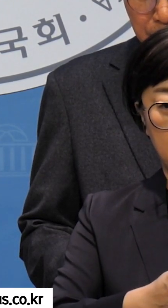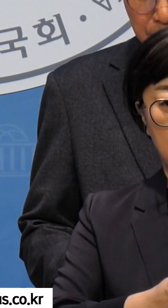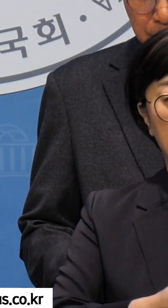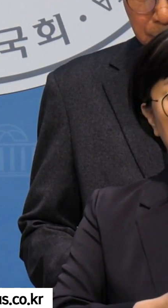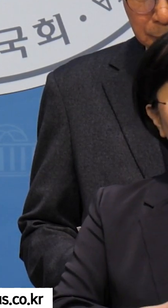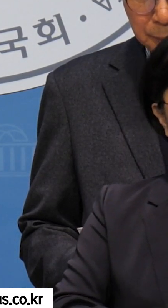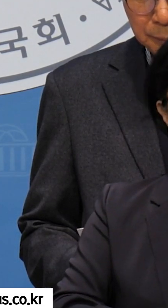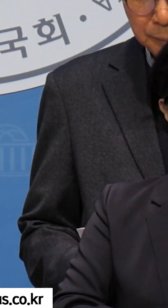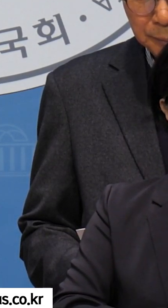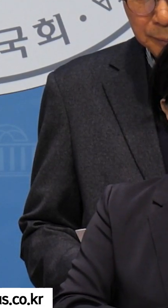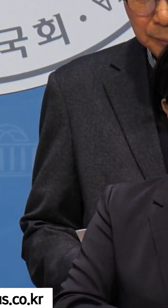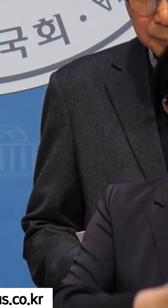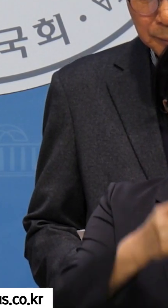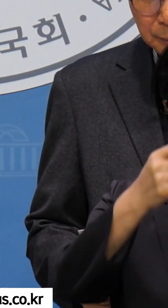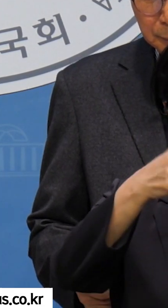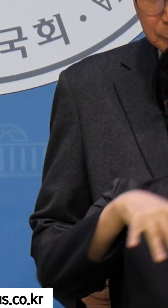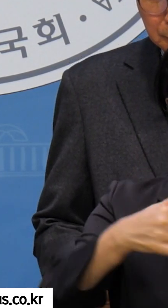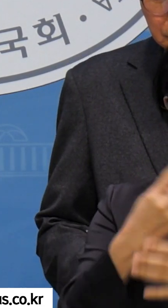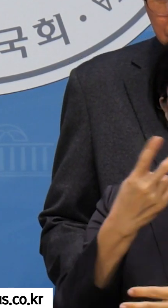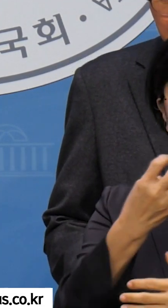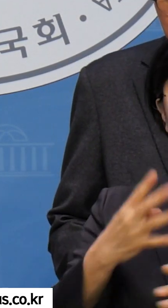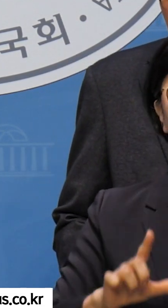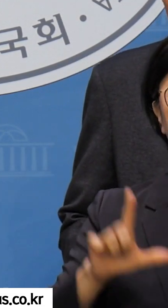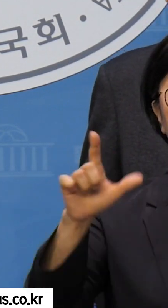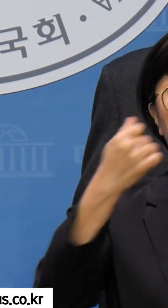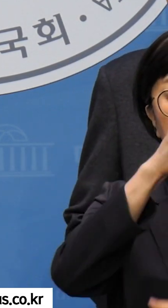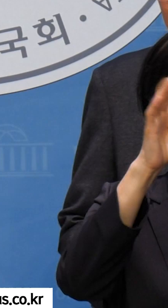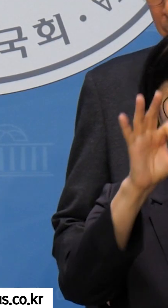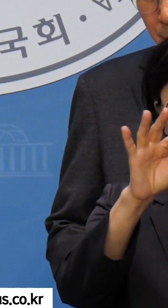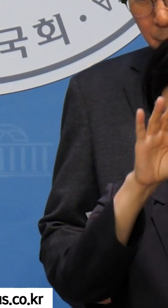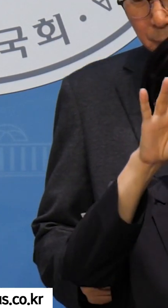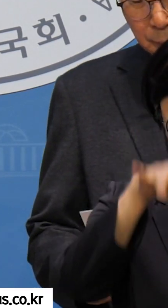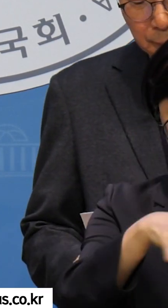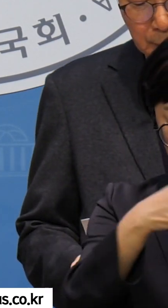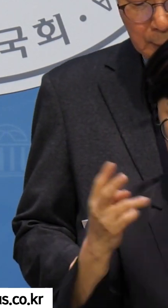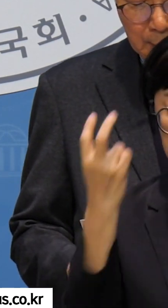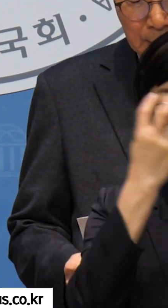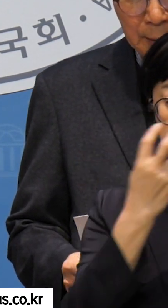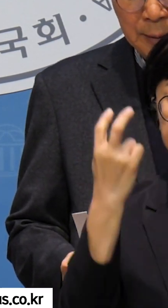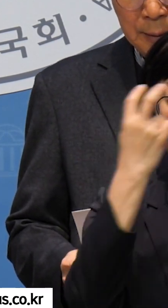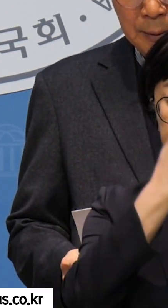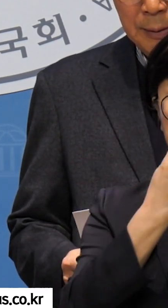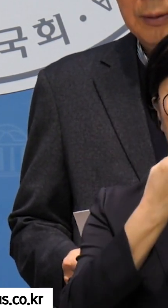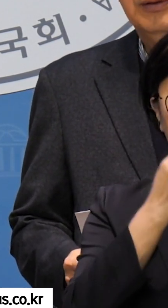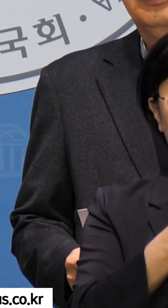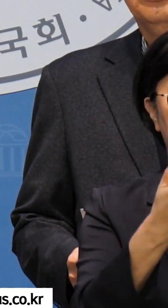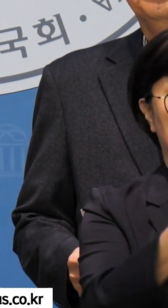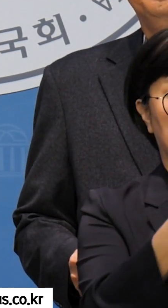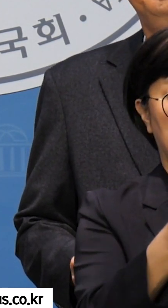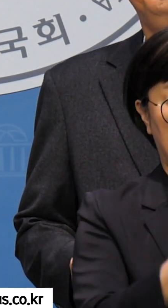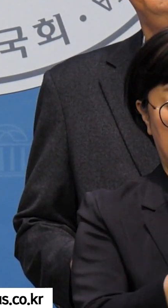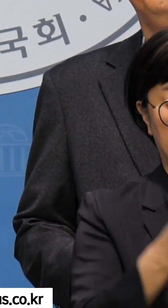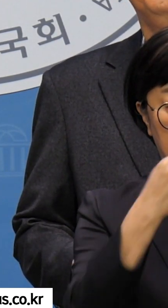3개 소관부처에 2024년도 예산안을 심사했습니다. 민주당